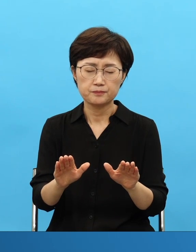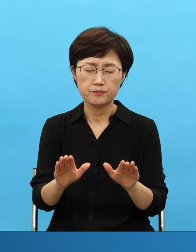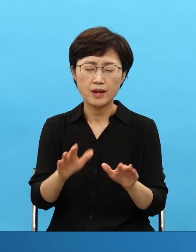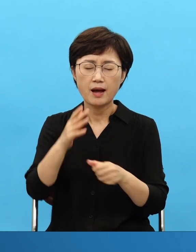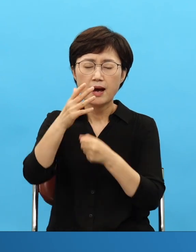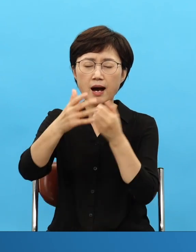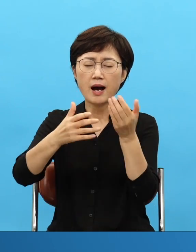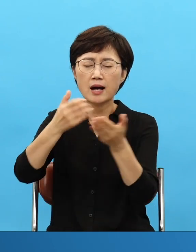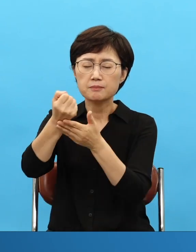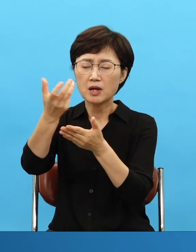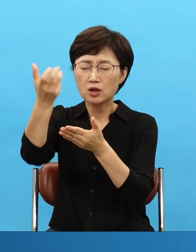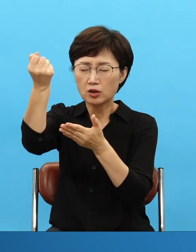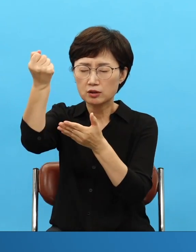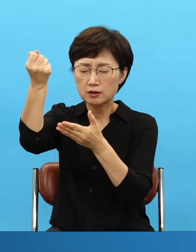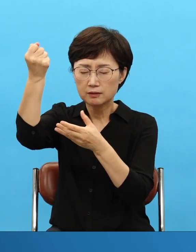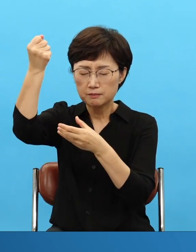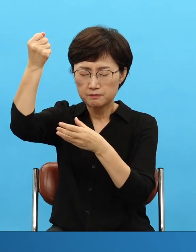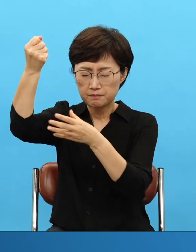하나님의 것을 심는